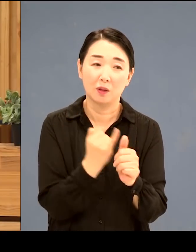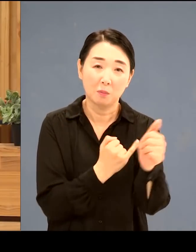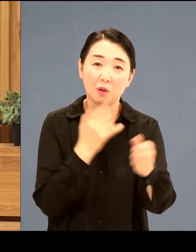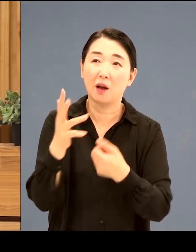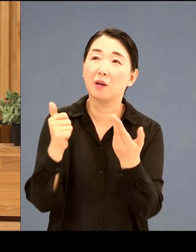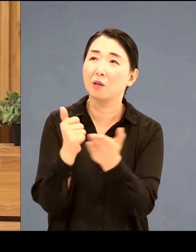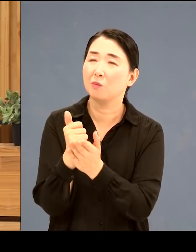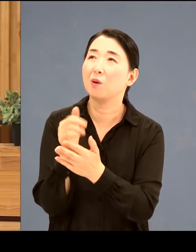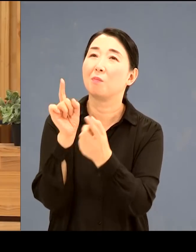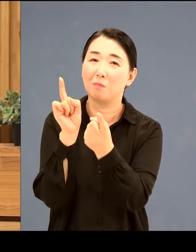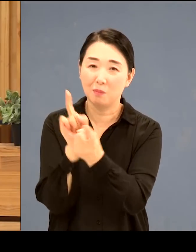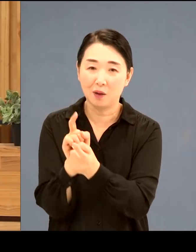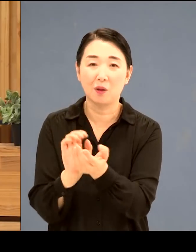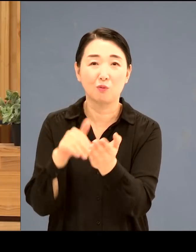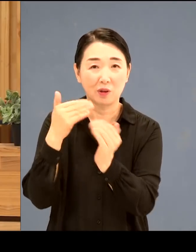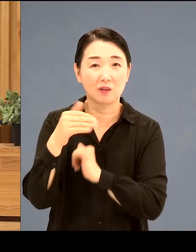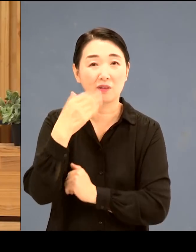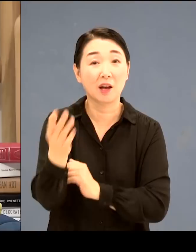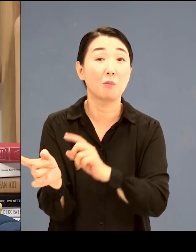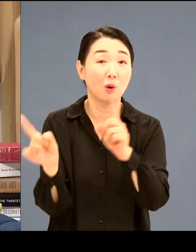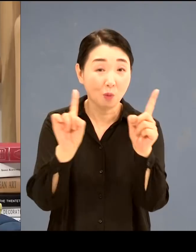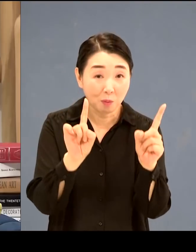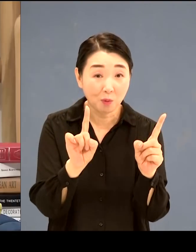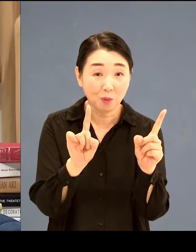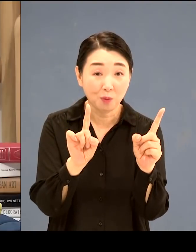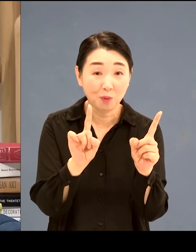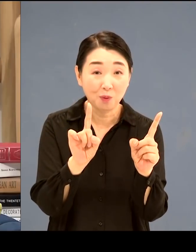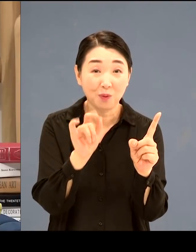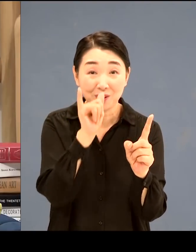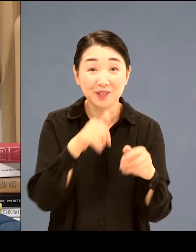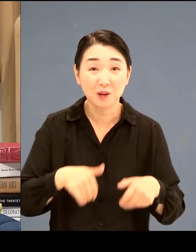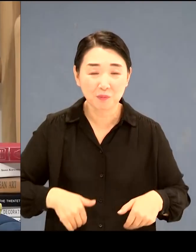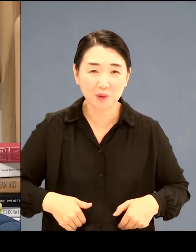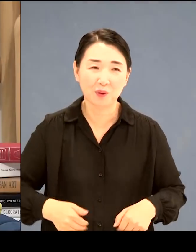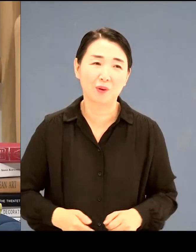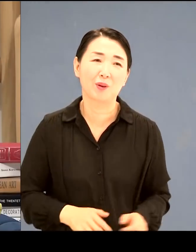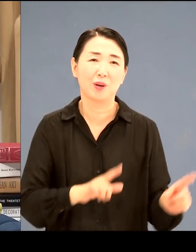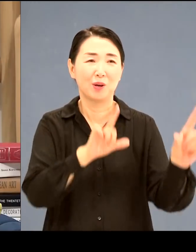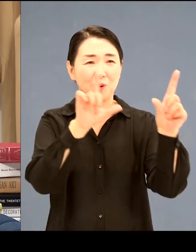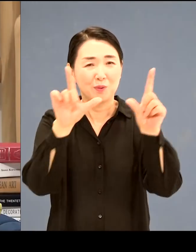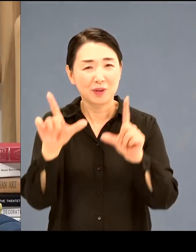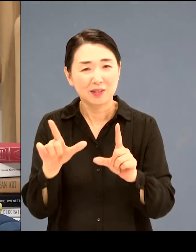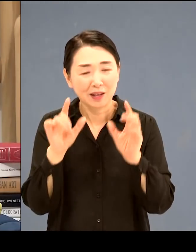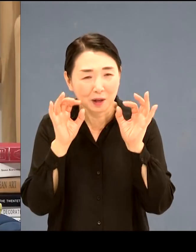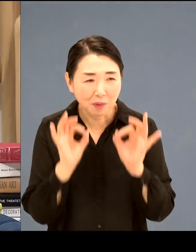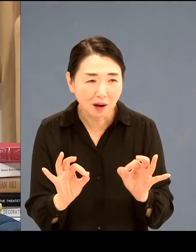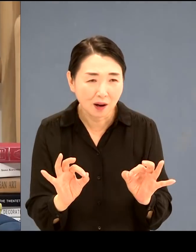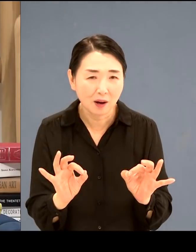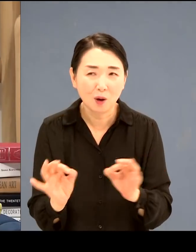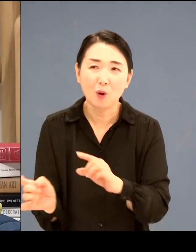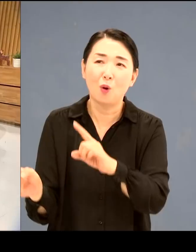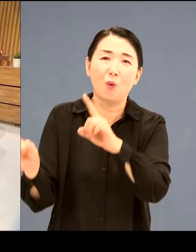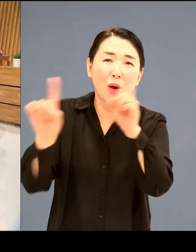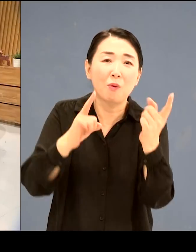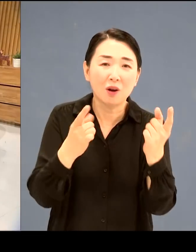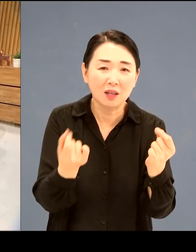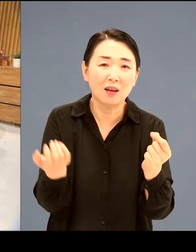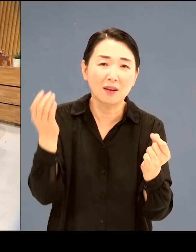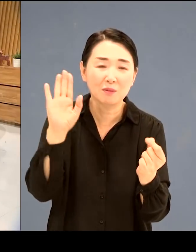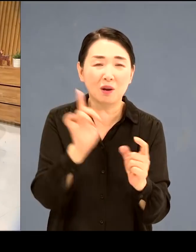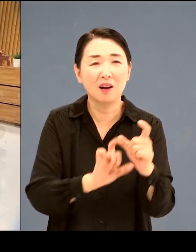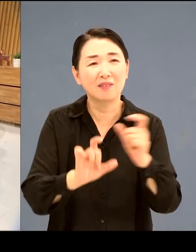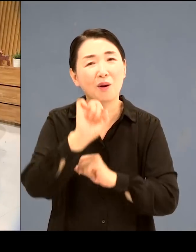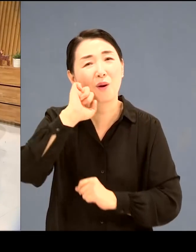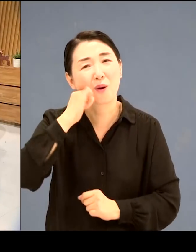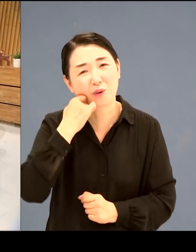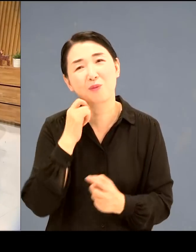돼서 그 다음은 이제 또 다시 회복이 있어야 하는데 우리가 살다 보면 꼭 그렇지만은 않잖아요. 회복이 있을 것 같지만 또 더 어려워지기도